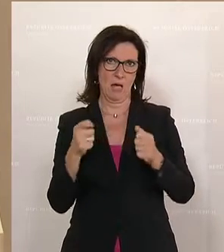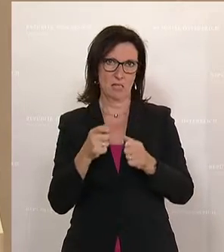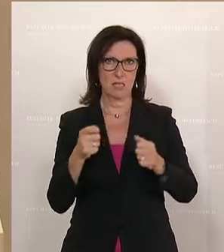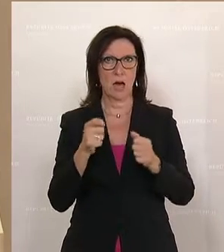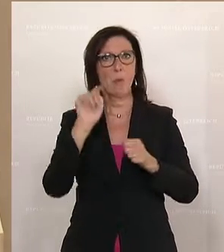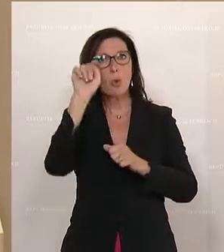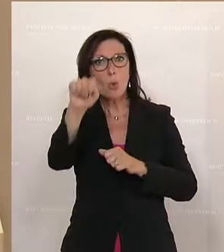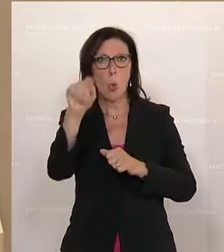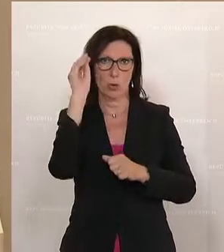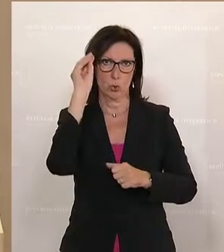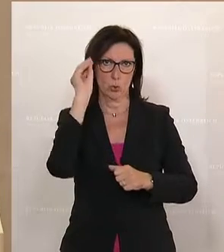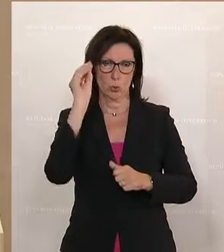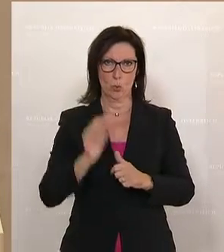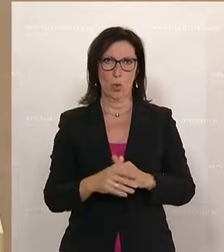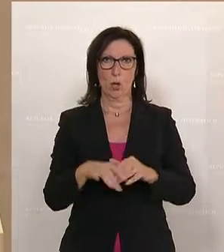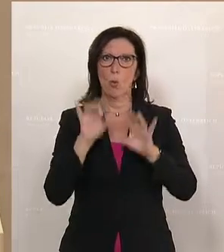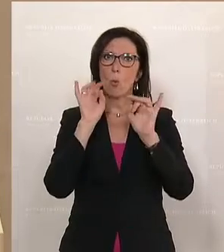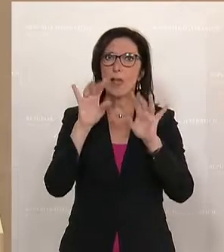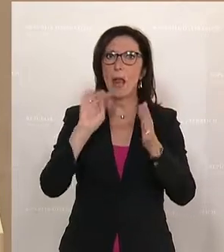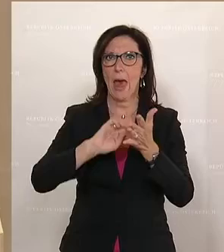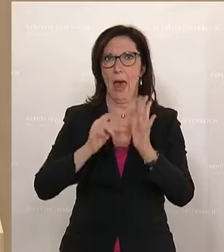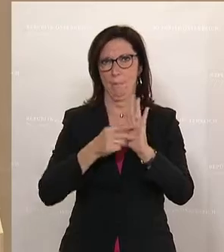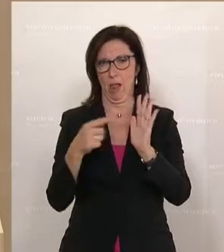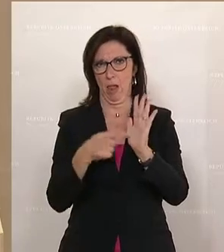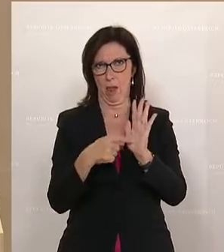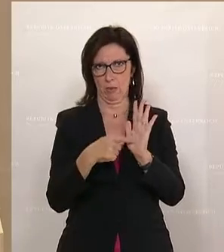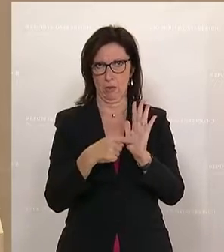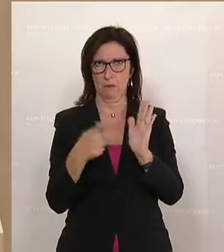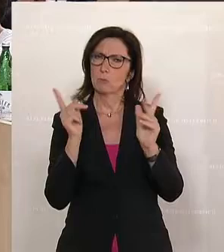Schulen und in den Lehrplänen.